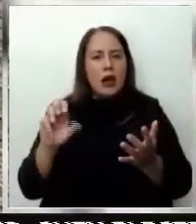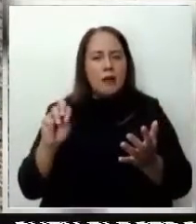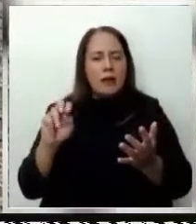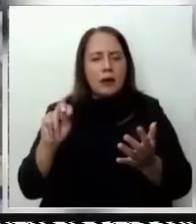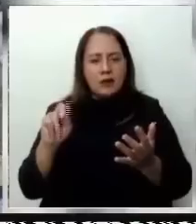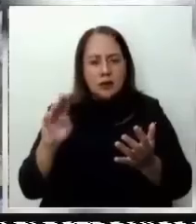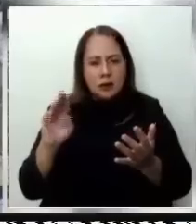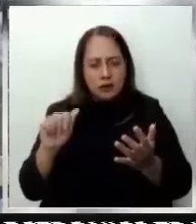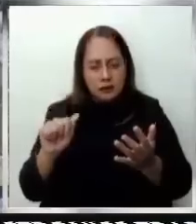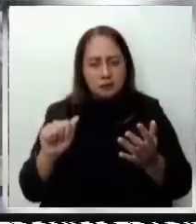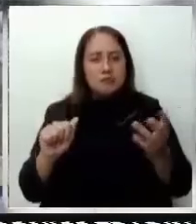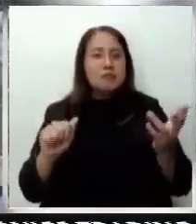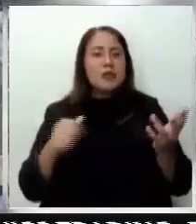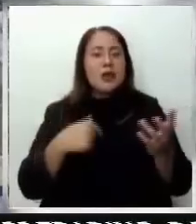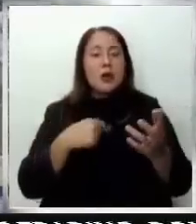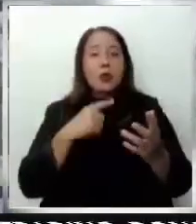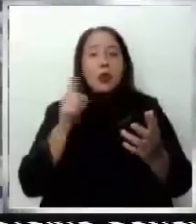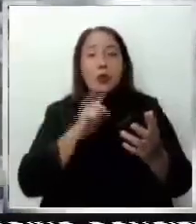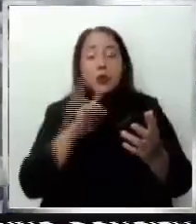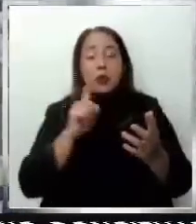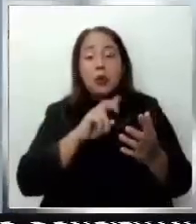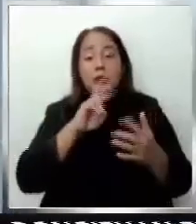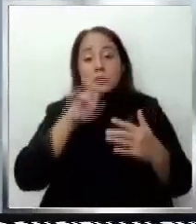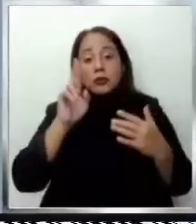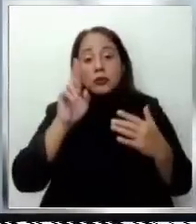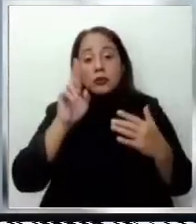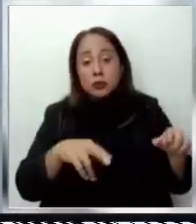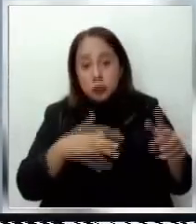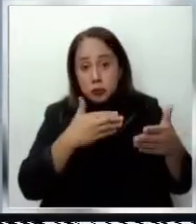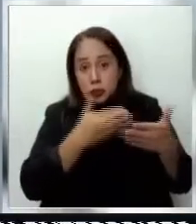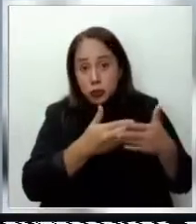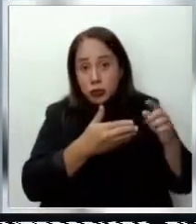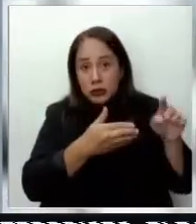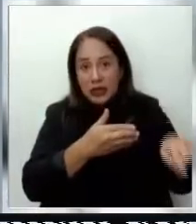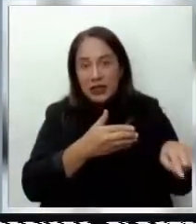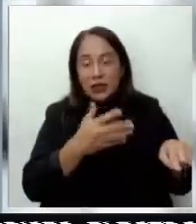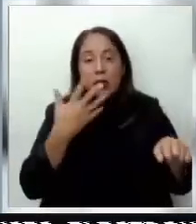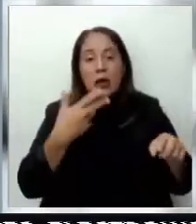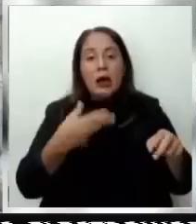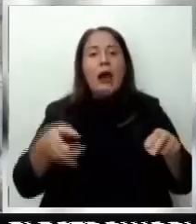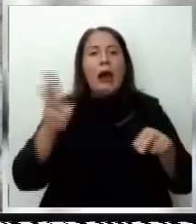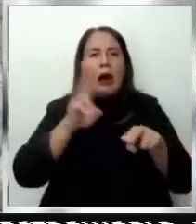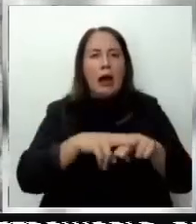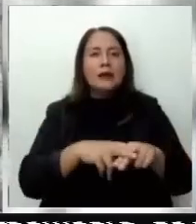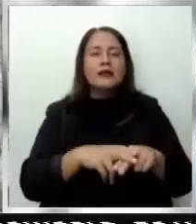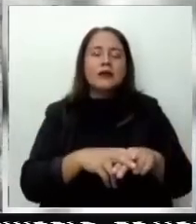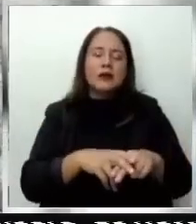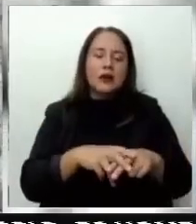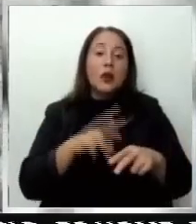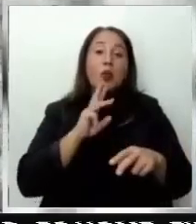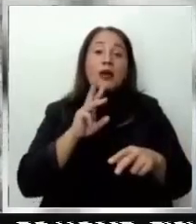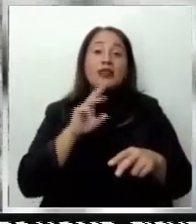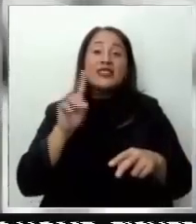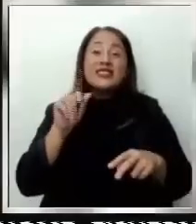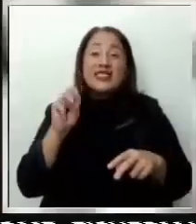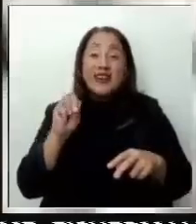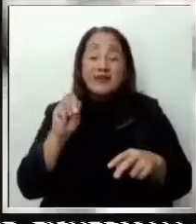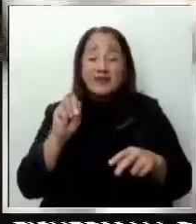magandang maidudulot ang papalapit na bagyo, ito raw ay dagdagan ang tubig na nasa mga dam na nagsusupply sa Metro